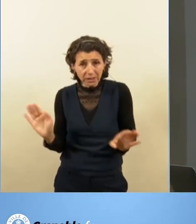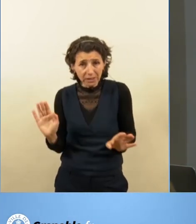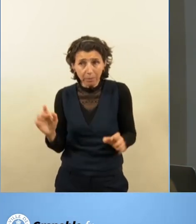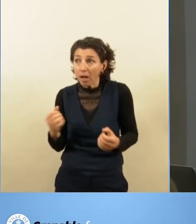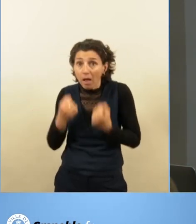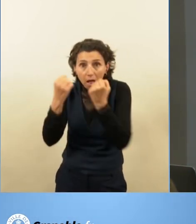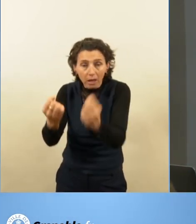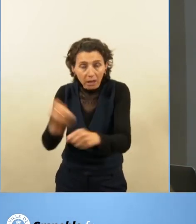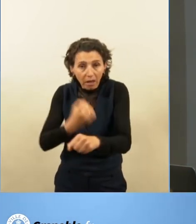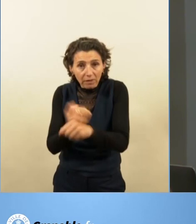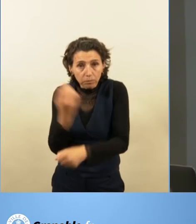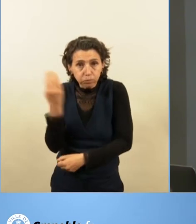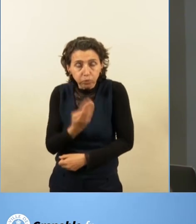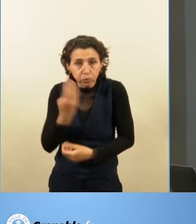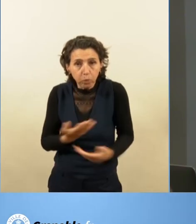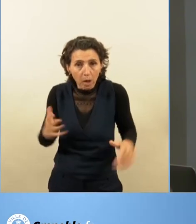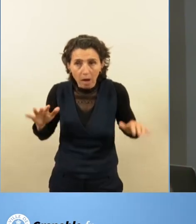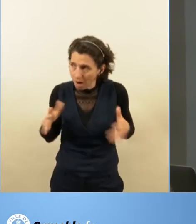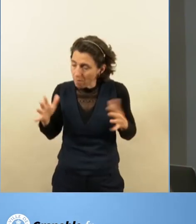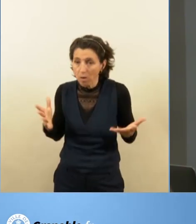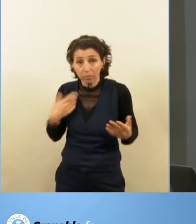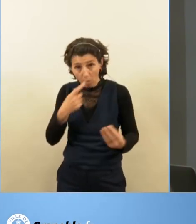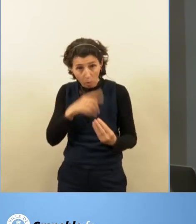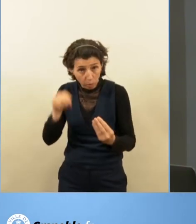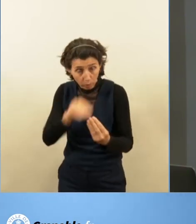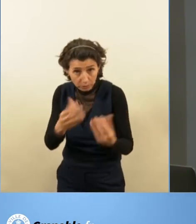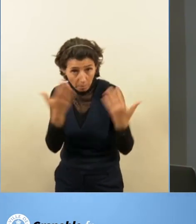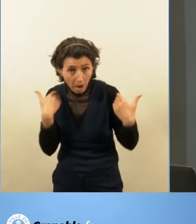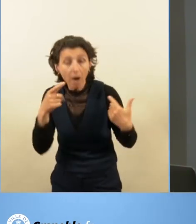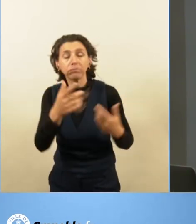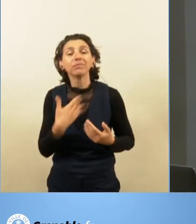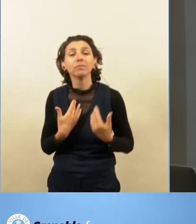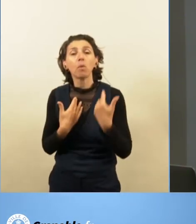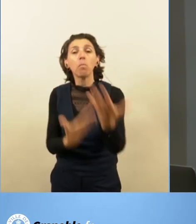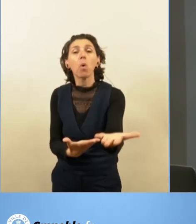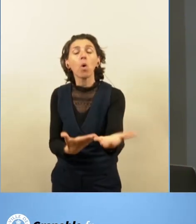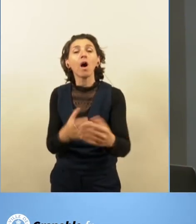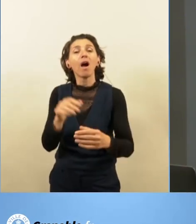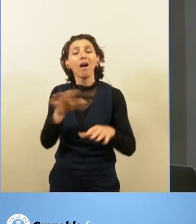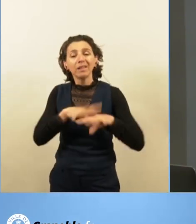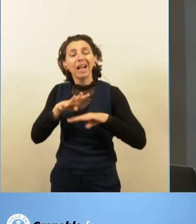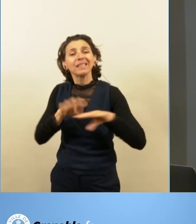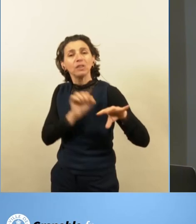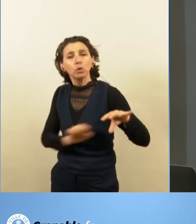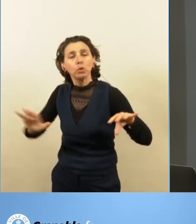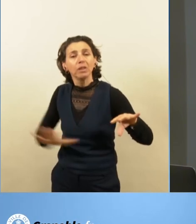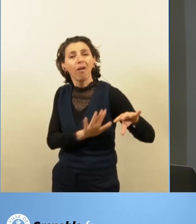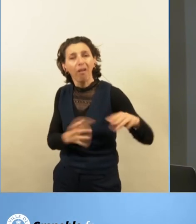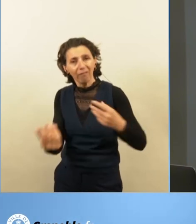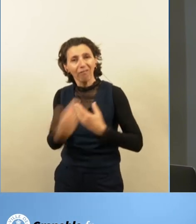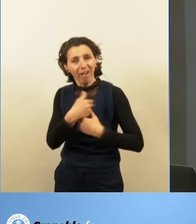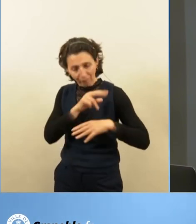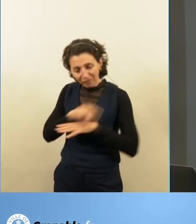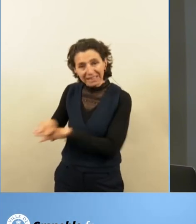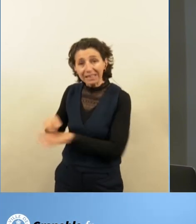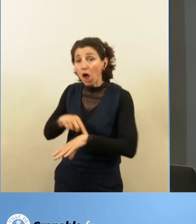si vous en doutez je vous invite à venir voir les parkings des quartiers sud village olympique Villeneuve Mistral à 6 heures du matin pour